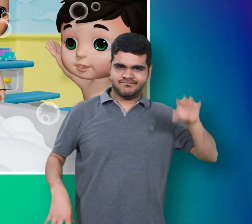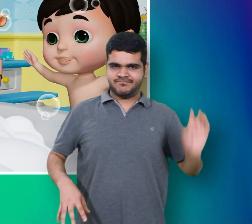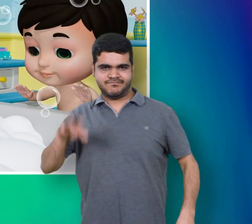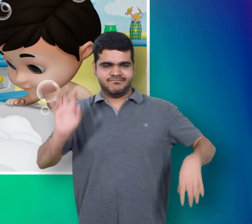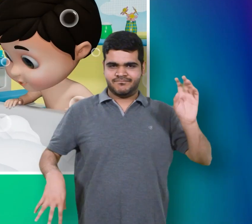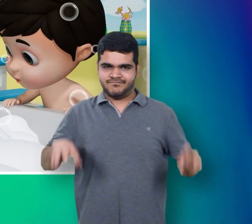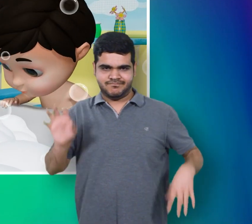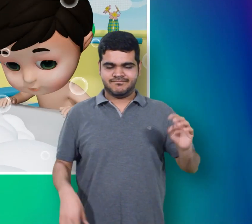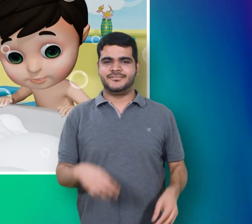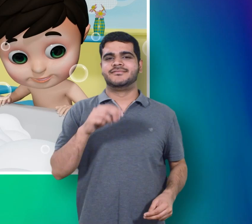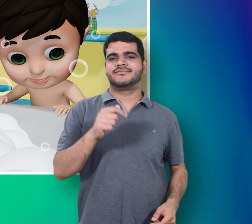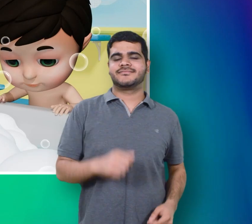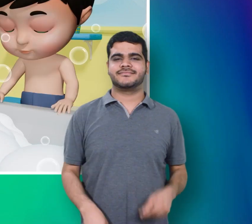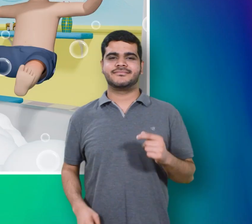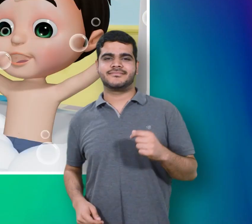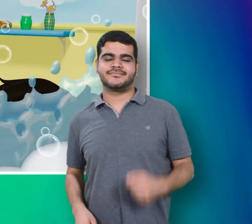छपाक